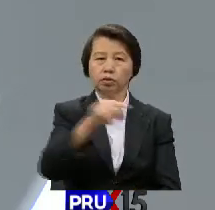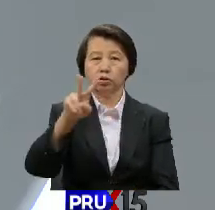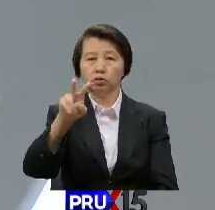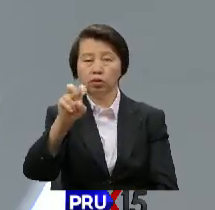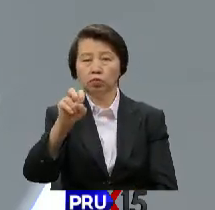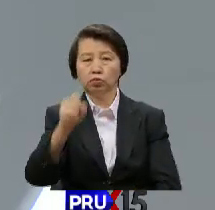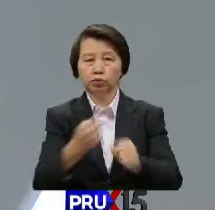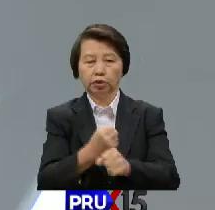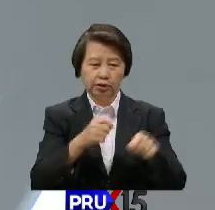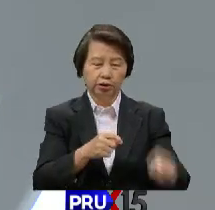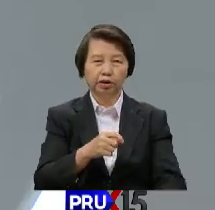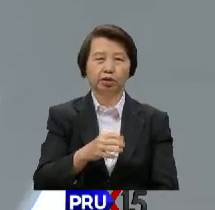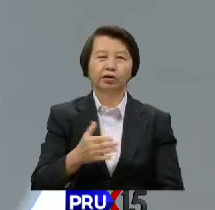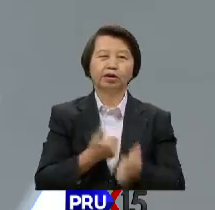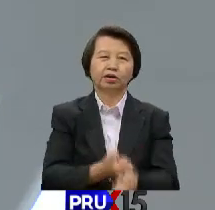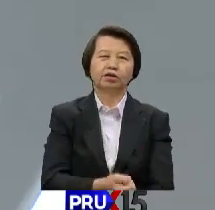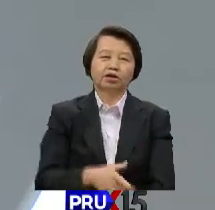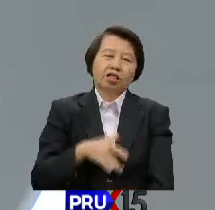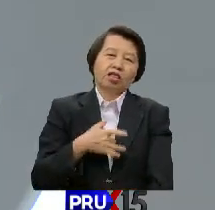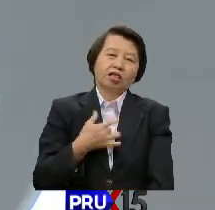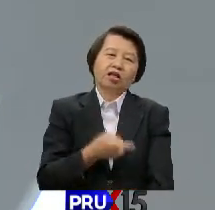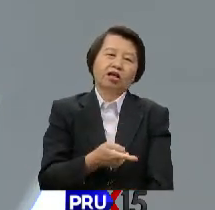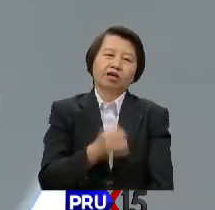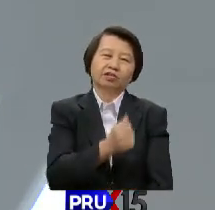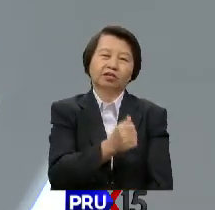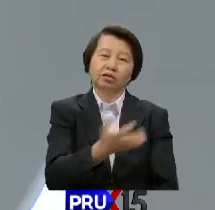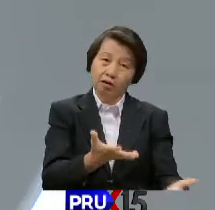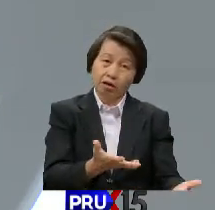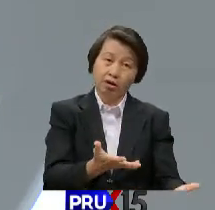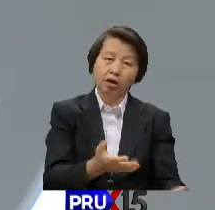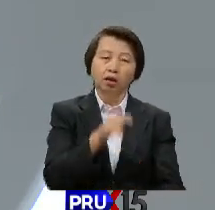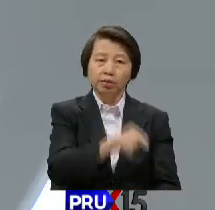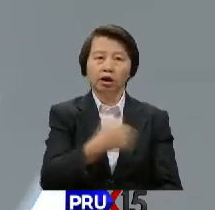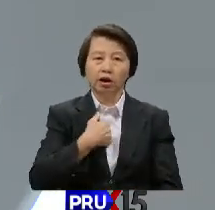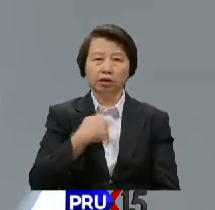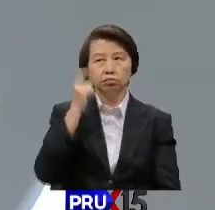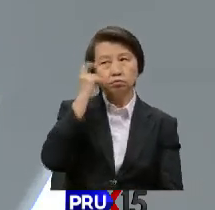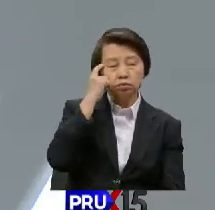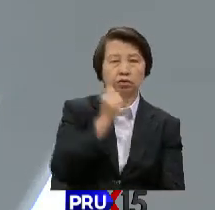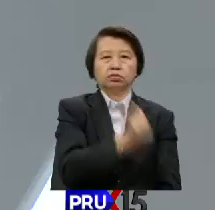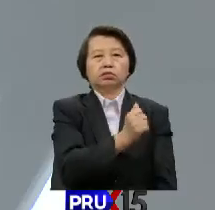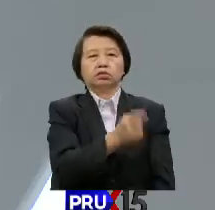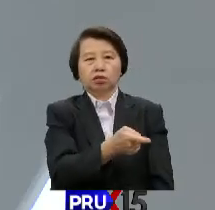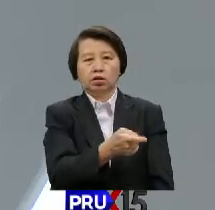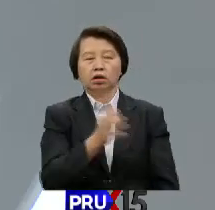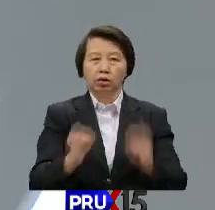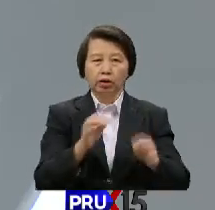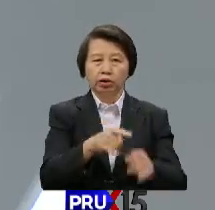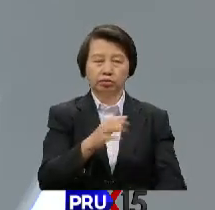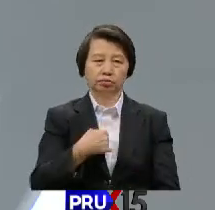dalam fasamud dan pola pemikiran tersendiri Jadi mereka ada persepsi Yang Tersendiri lah yang